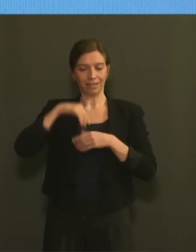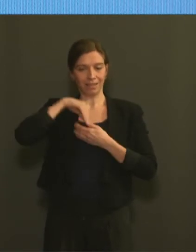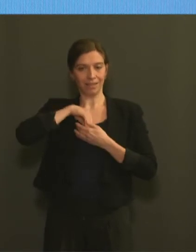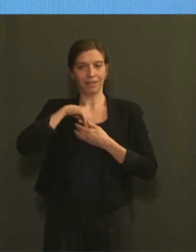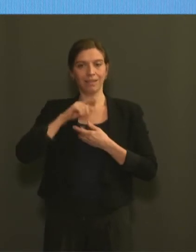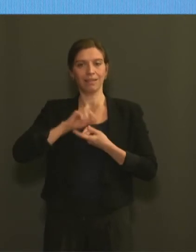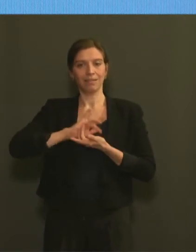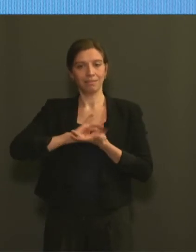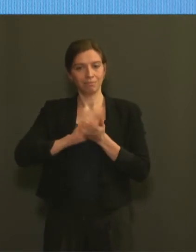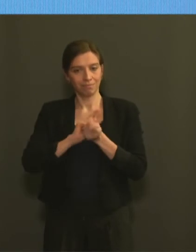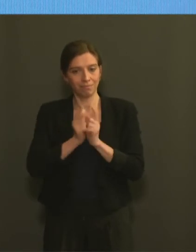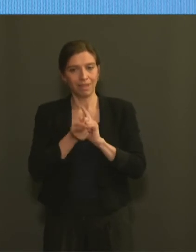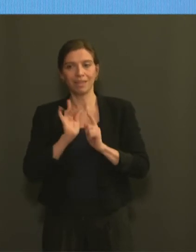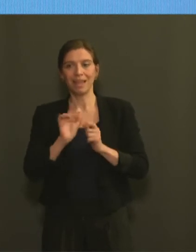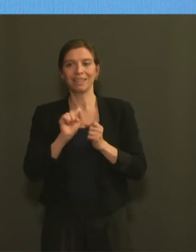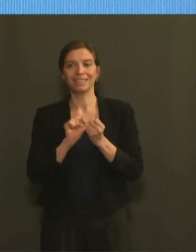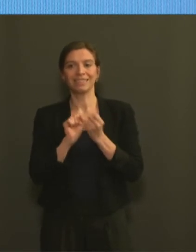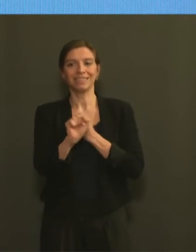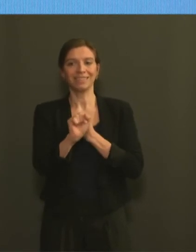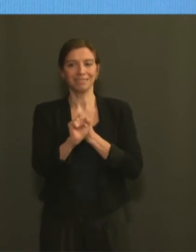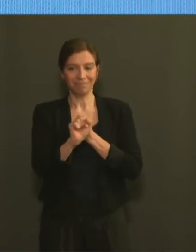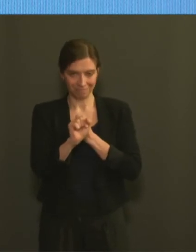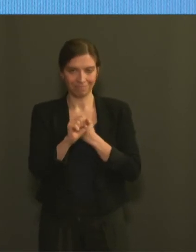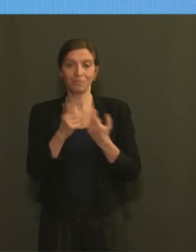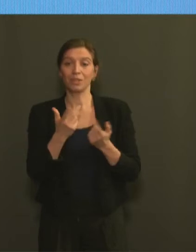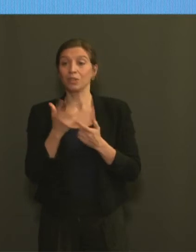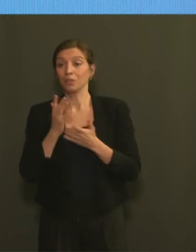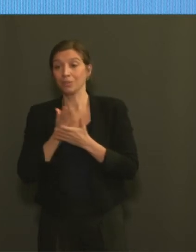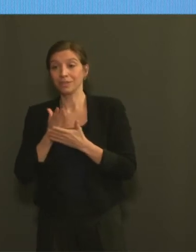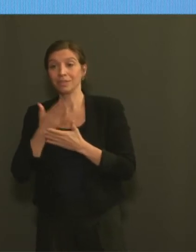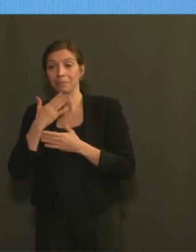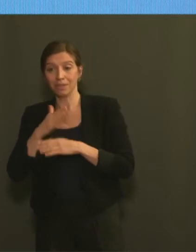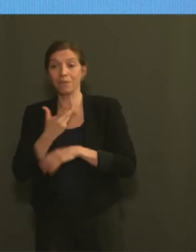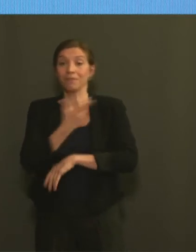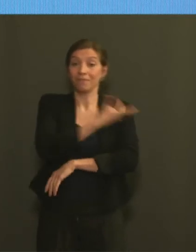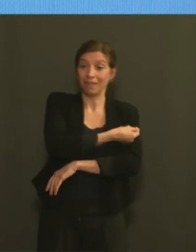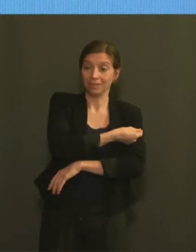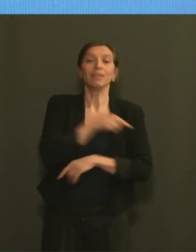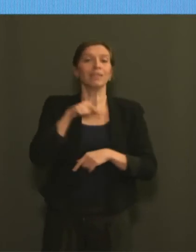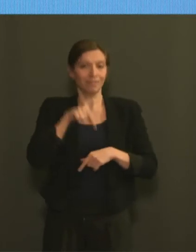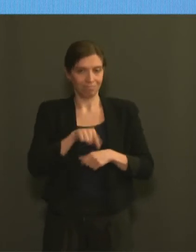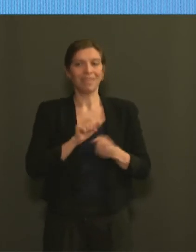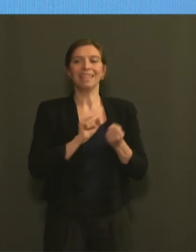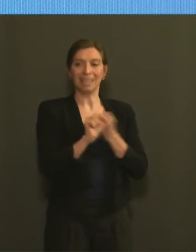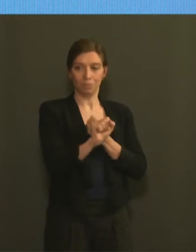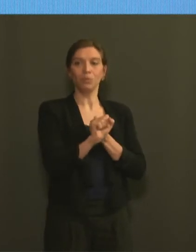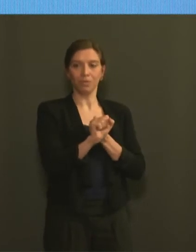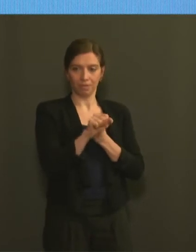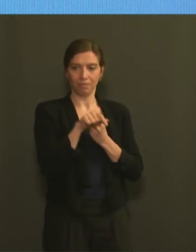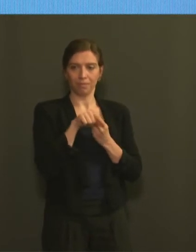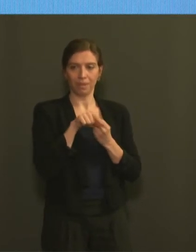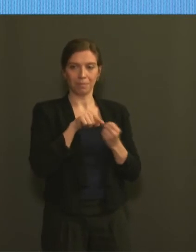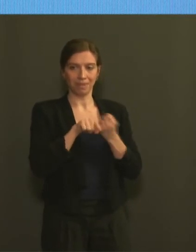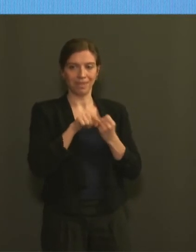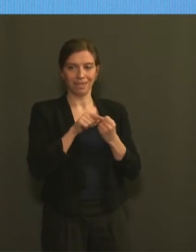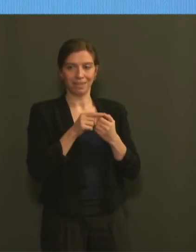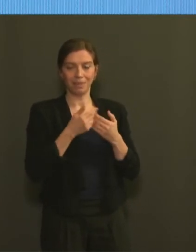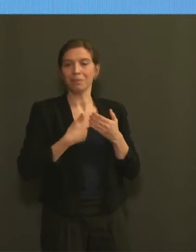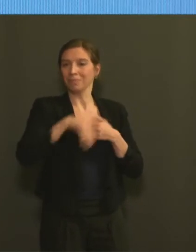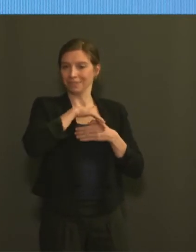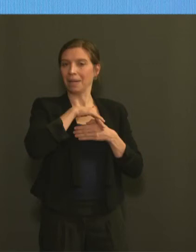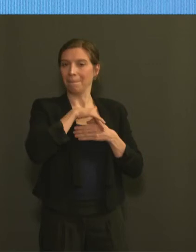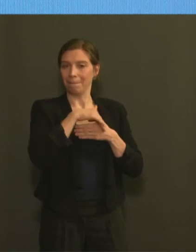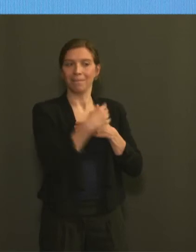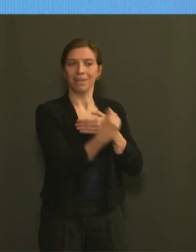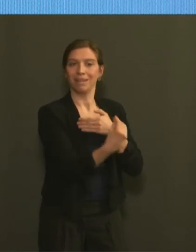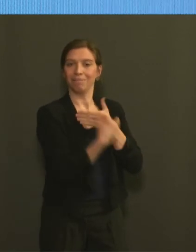des mines response commence basque armée eta ict manip note ça claque terrible ce meeting of de